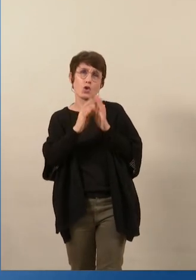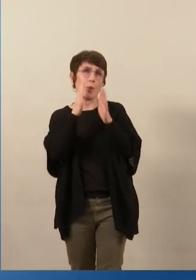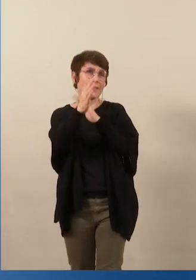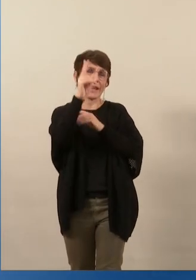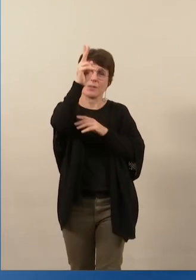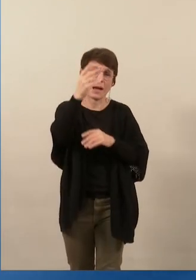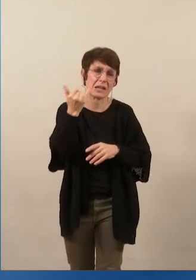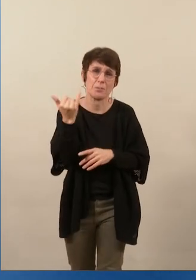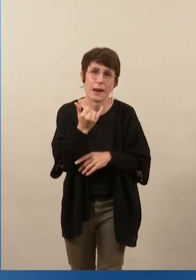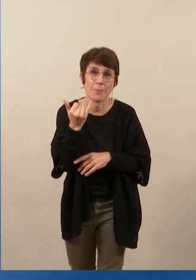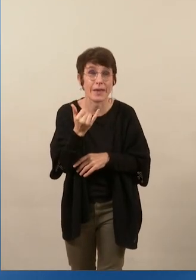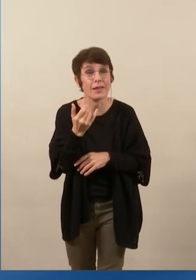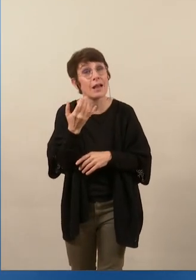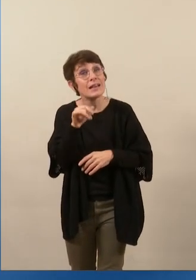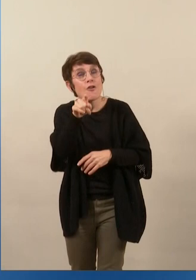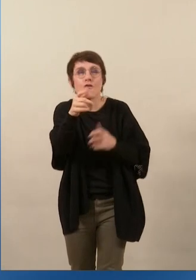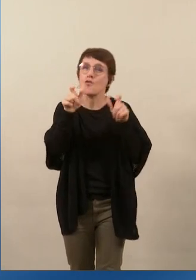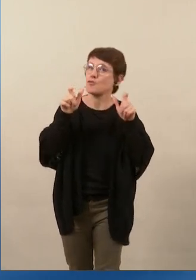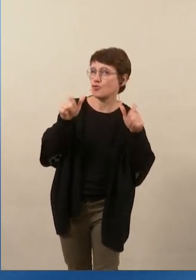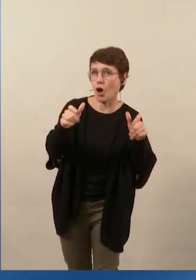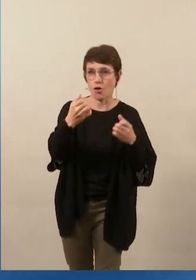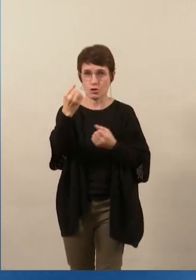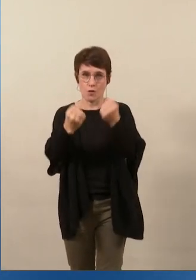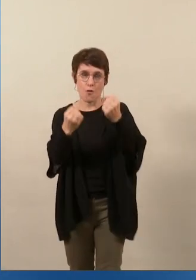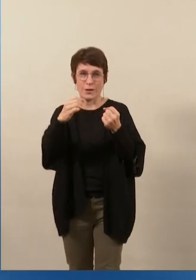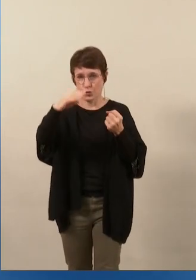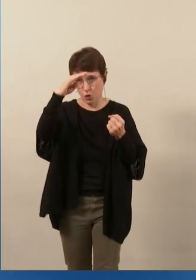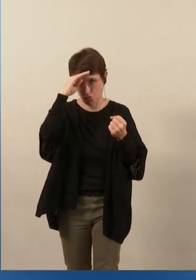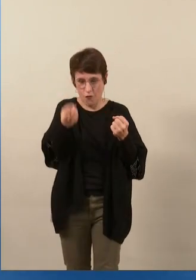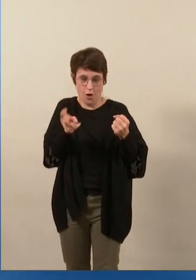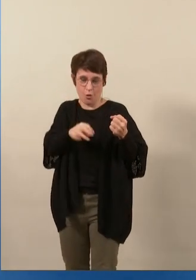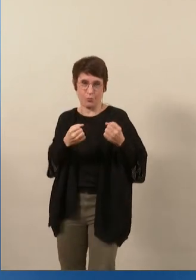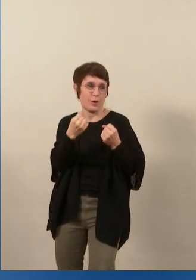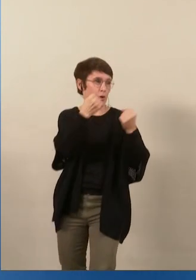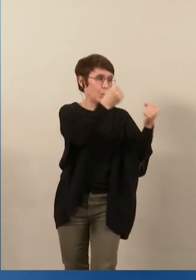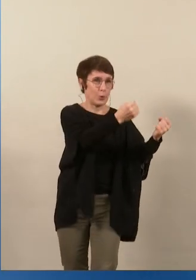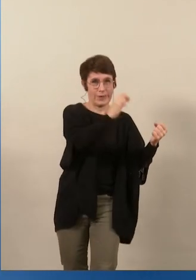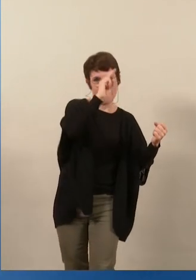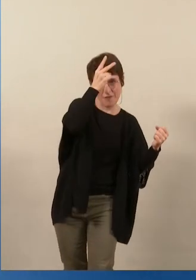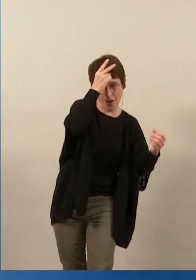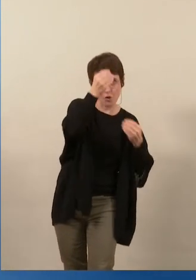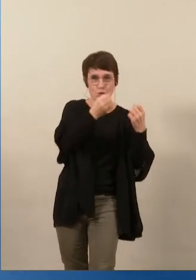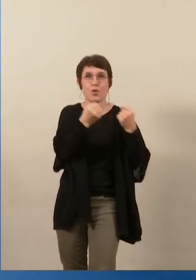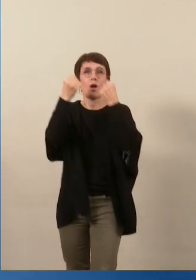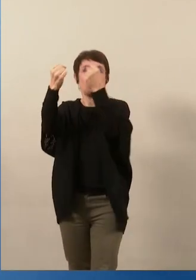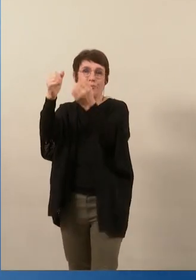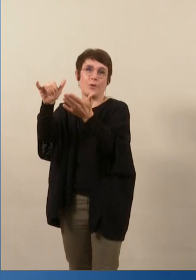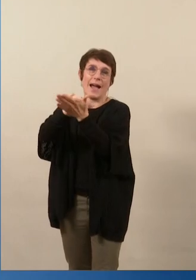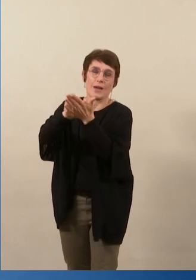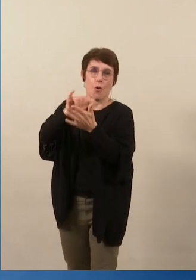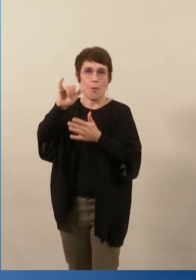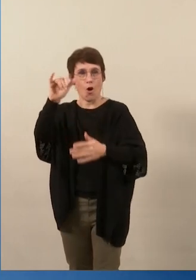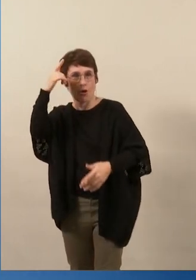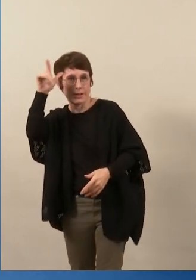de pouvoir avoir un chauffeur qui nous emmène à la gare TGV de Valence ou celle de saintex ça arrange facilement et grandement